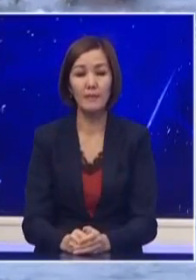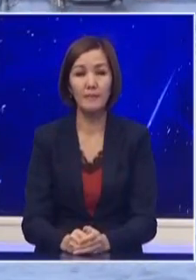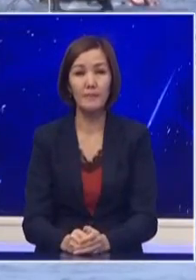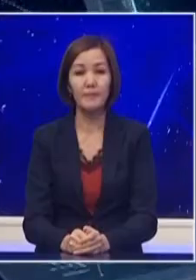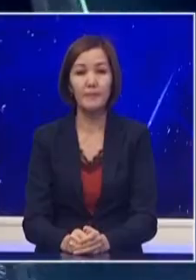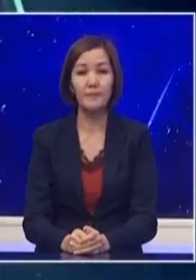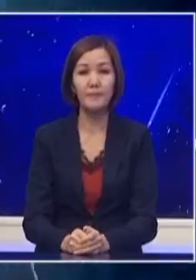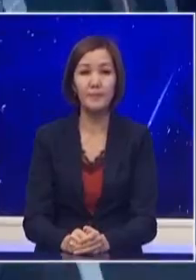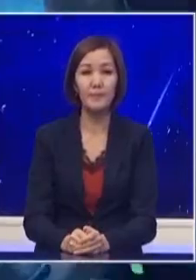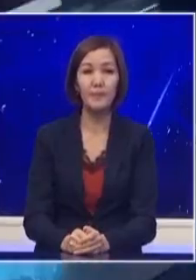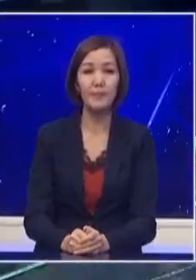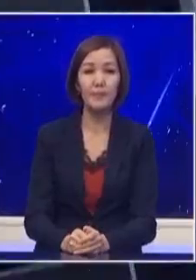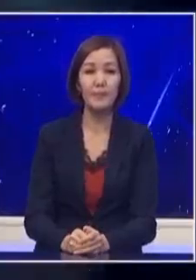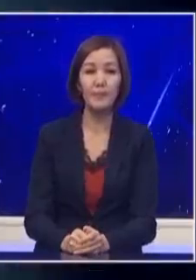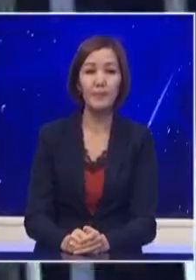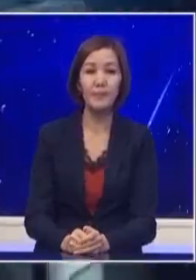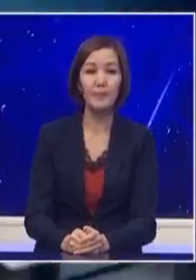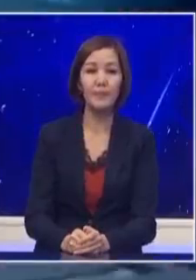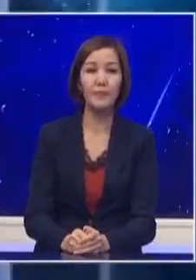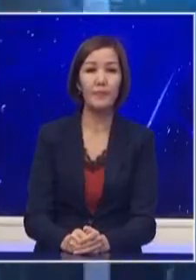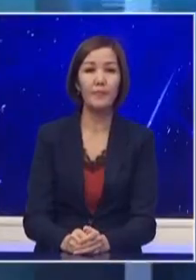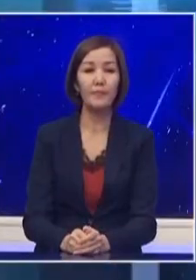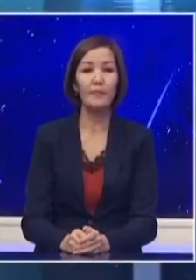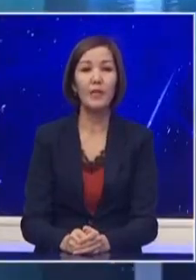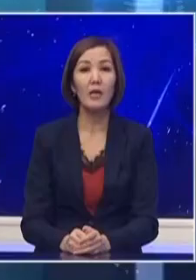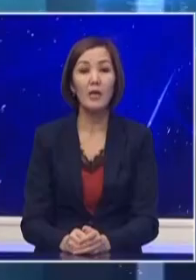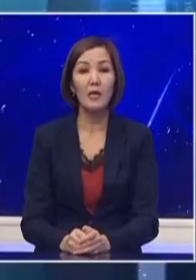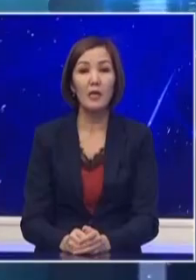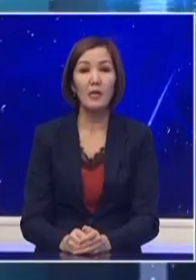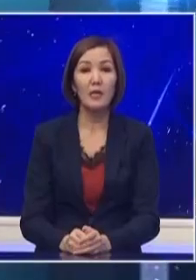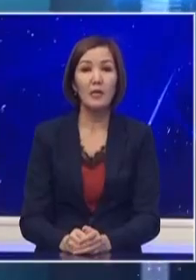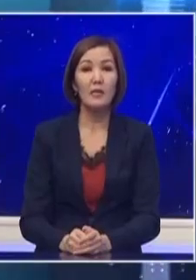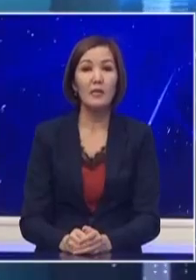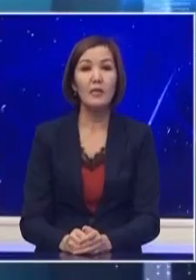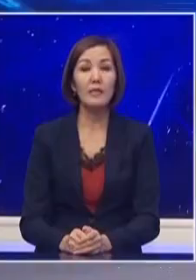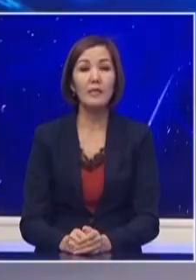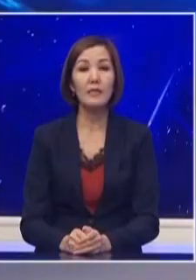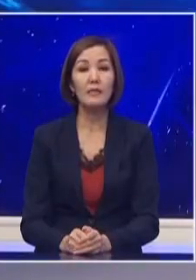өтті. Мәди Мәлік Абылай Құттықбай, Жетісу телеарнасы.